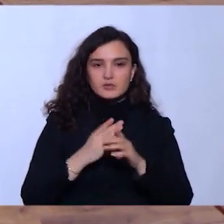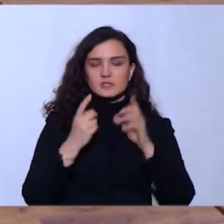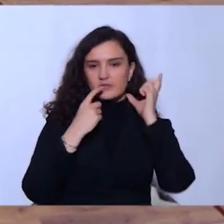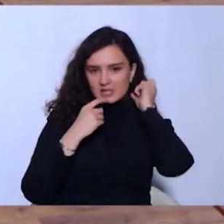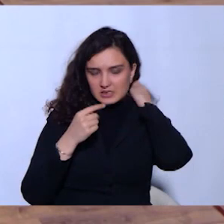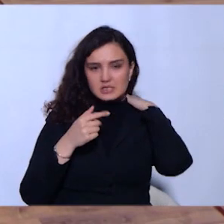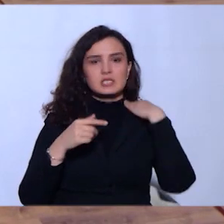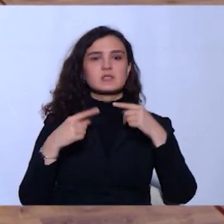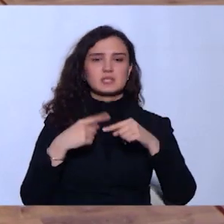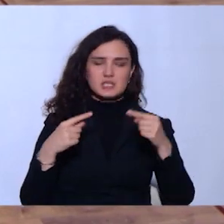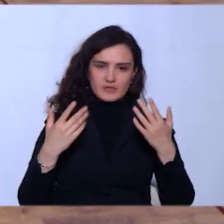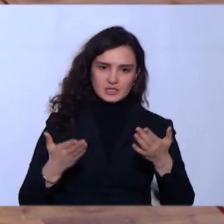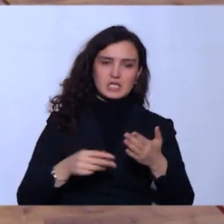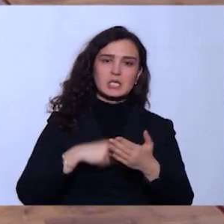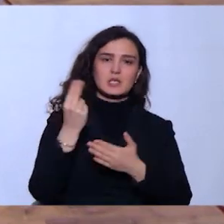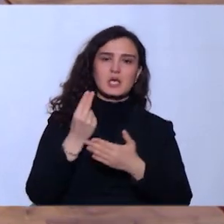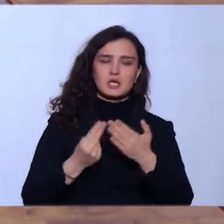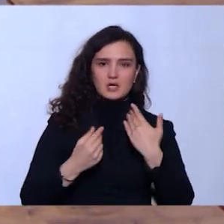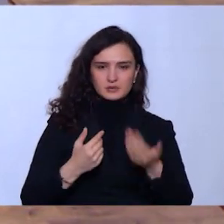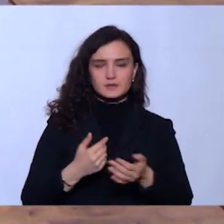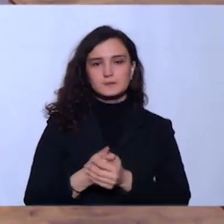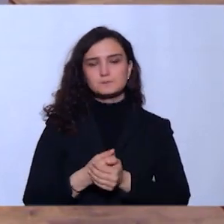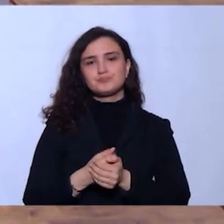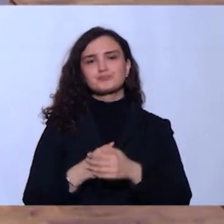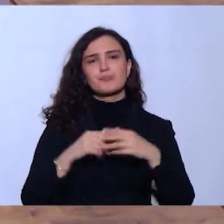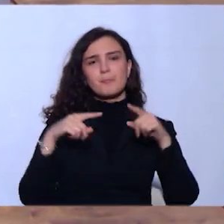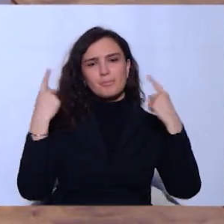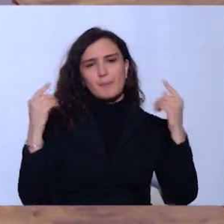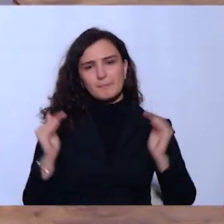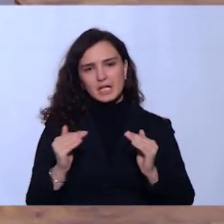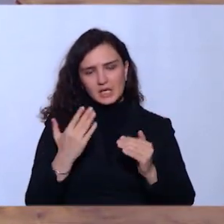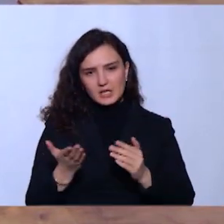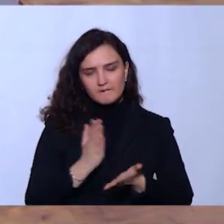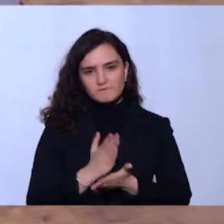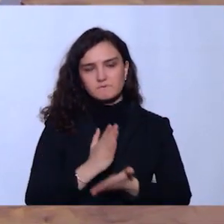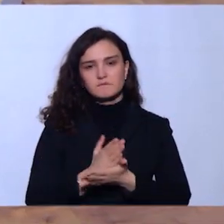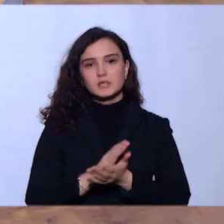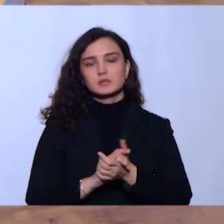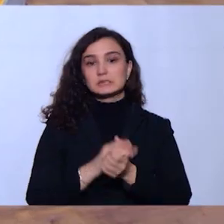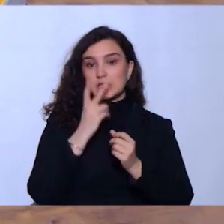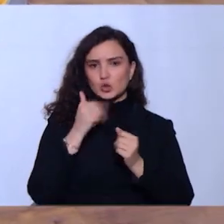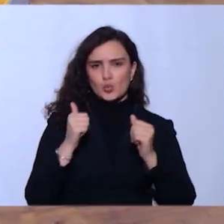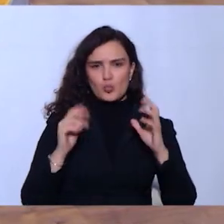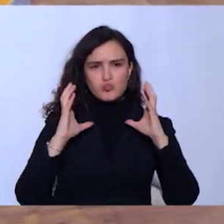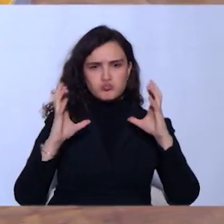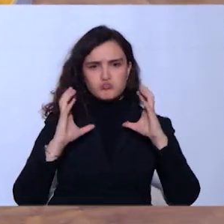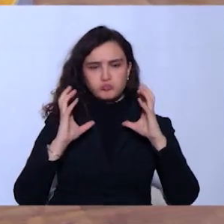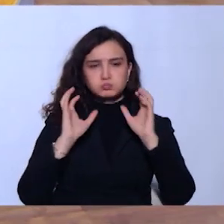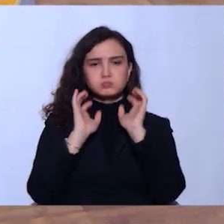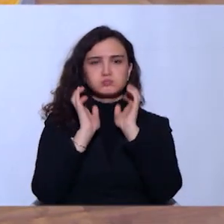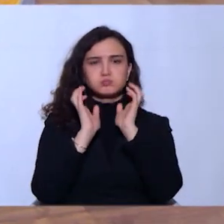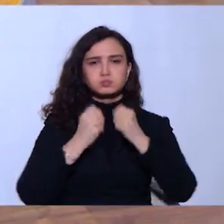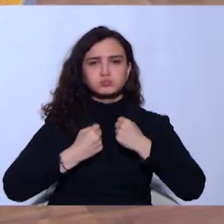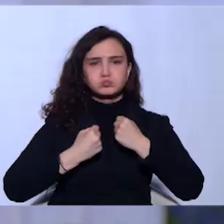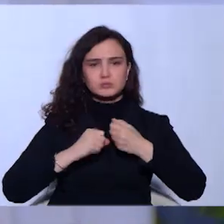კვერცხი სხვადასხვანაირი მოხატულობით. ბეკეკა გვაქვს, ნახეთ როგორი მსუქანი ბეკეკა და სულ